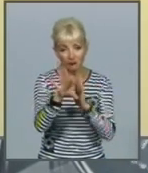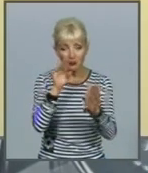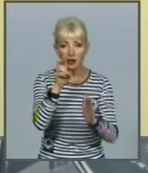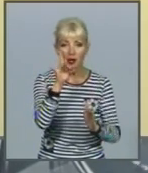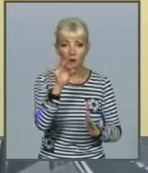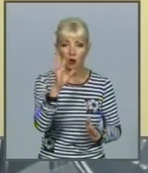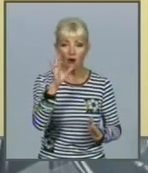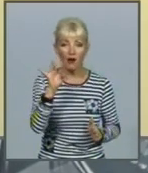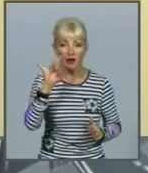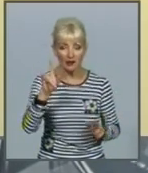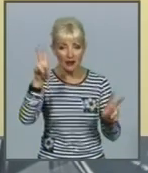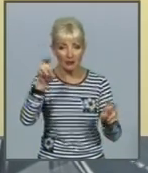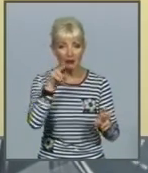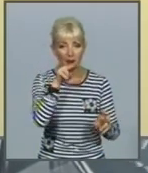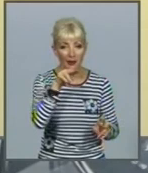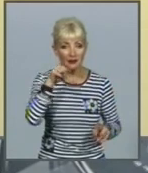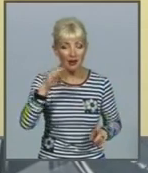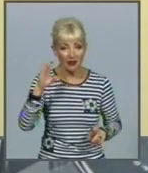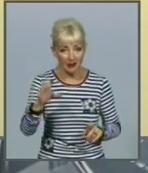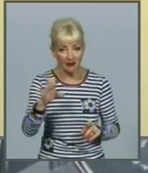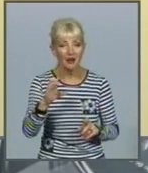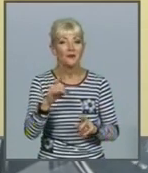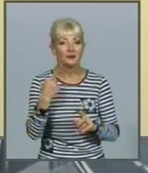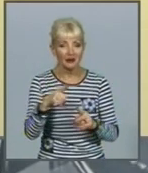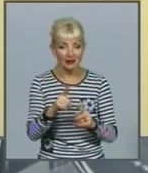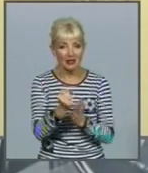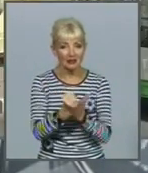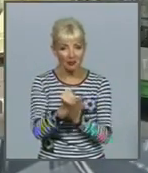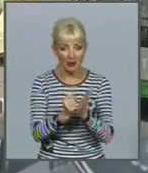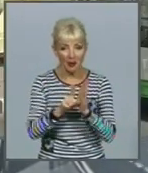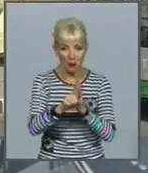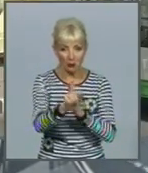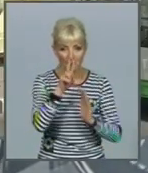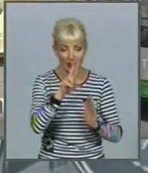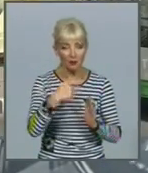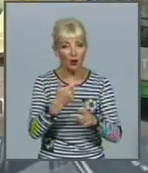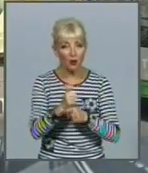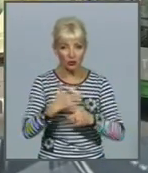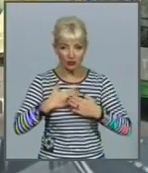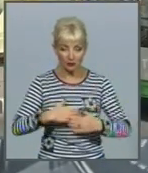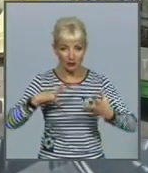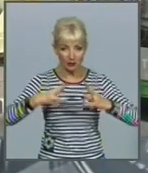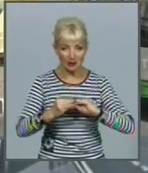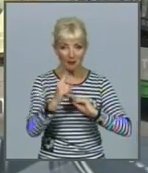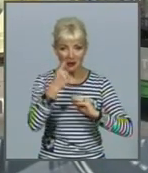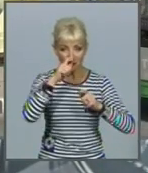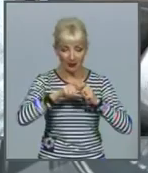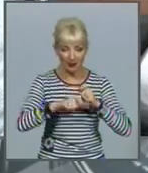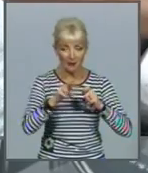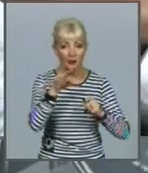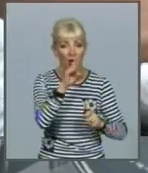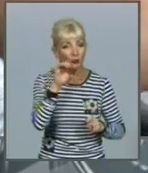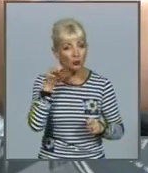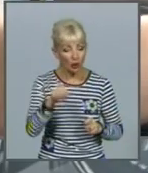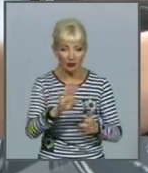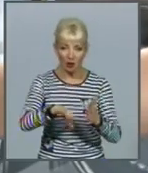произвели трейбусы с запасом хода. Мы очень довольны результатами первых испытаний. Проект, зазначає Євгеній Водовозов, досить економний.